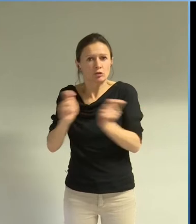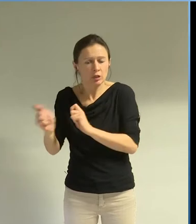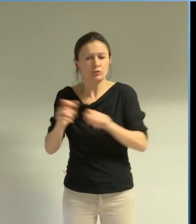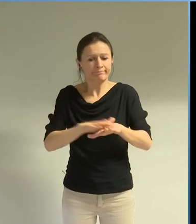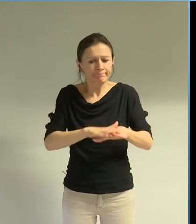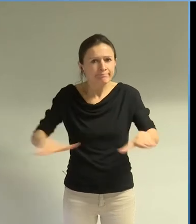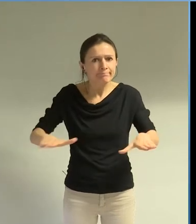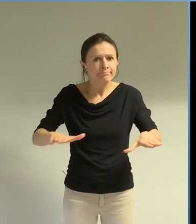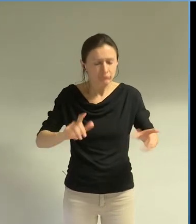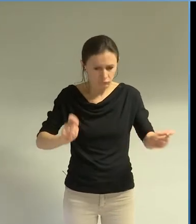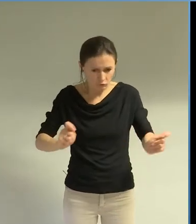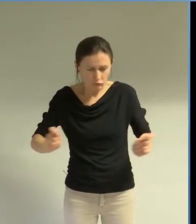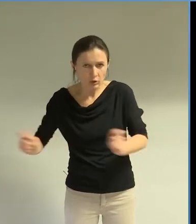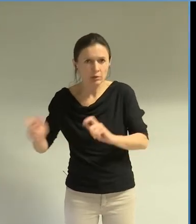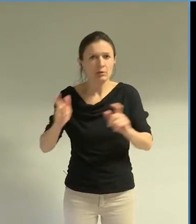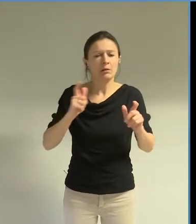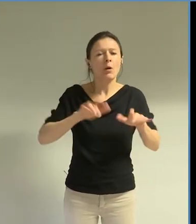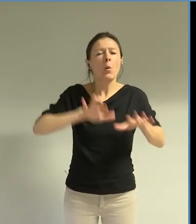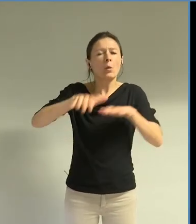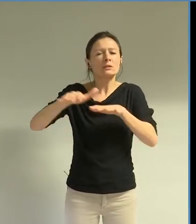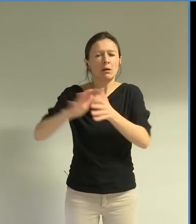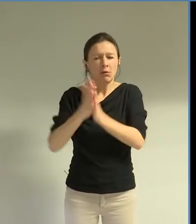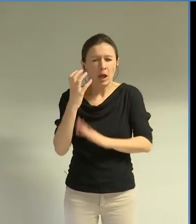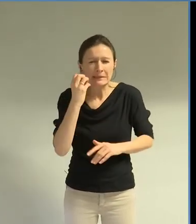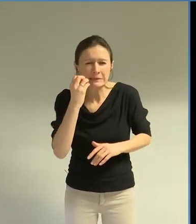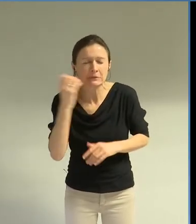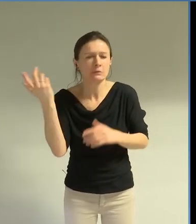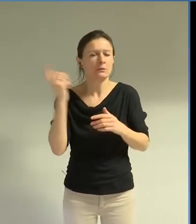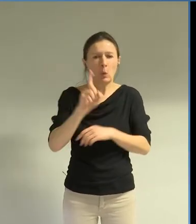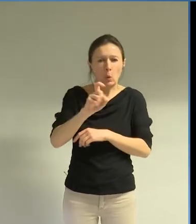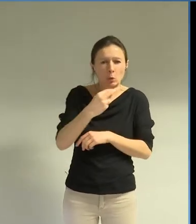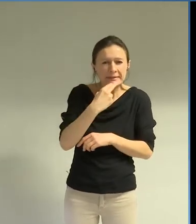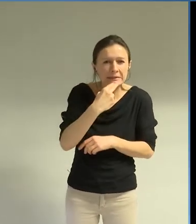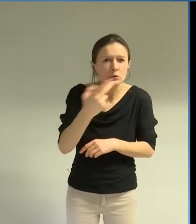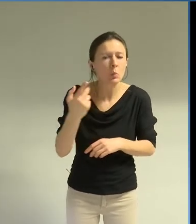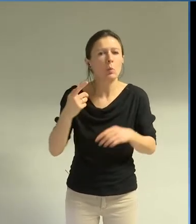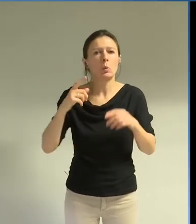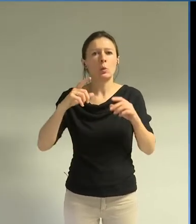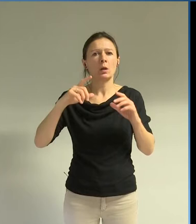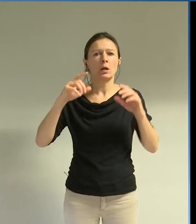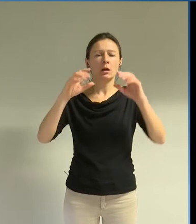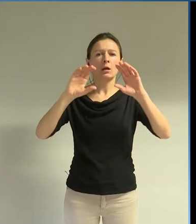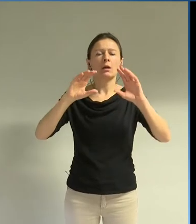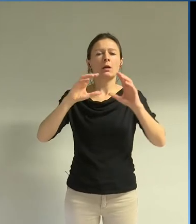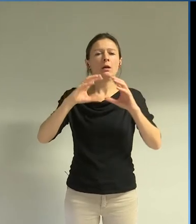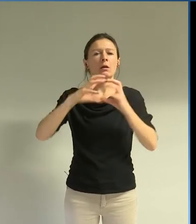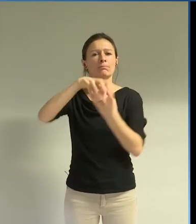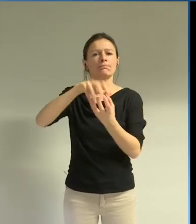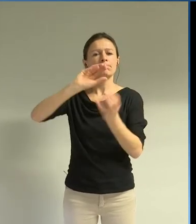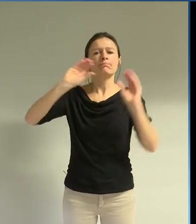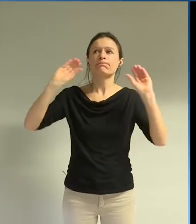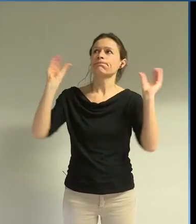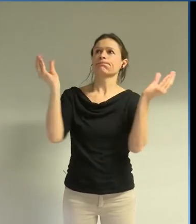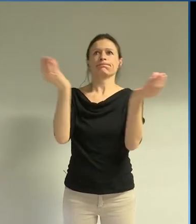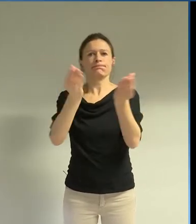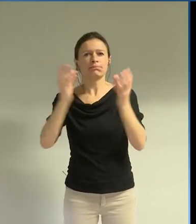l'acidification des océans l'utilisation de l'eau l'appauvrissement de l'ozone stratosphérique l'augmentation des